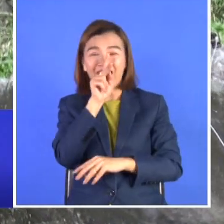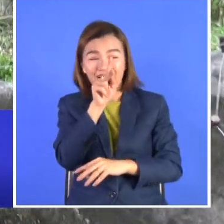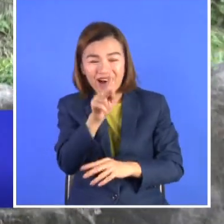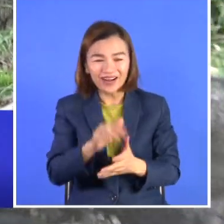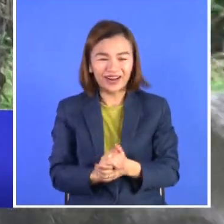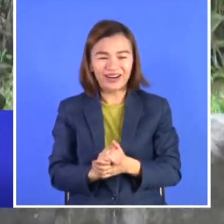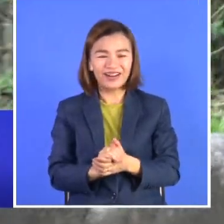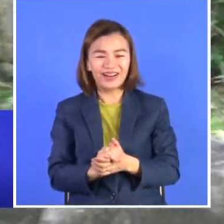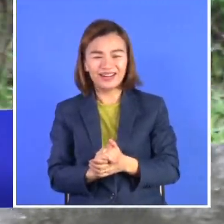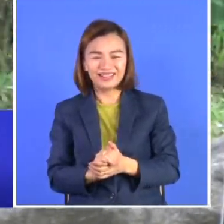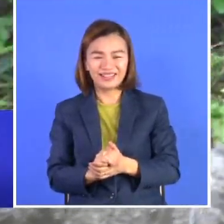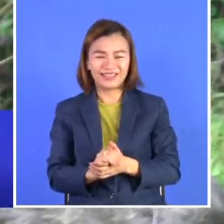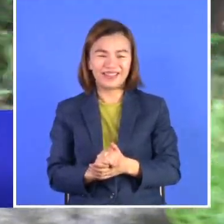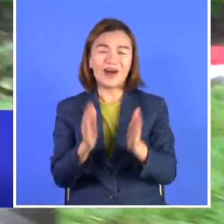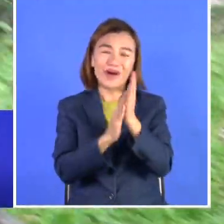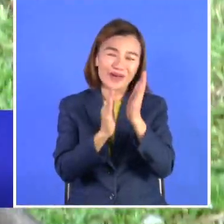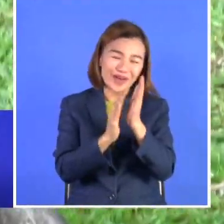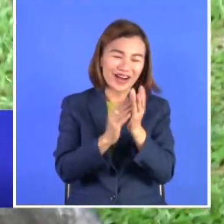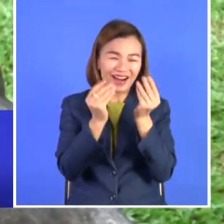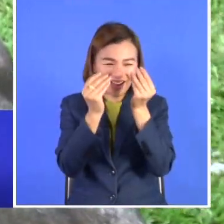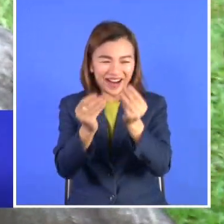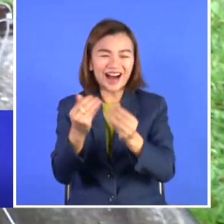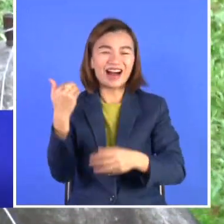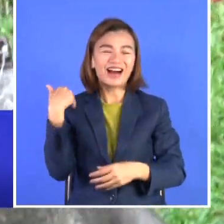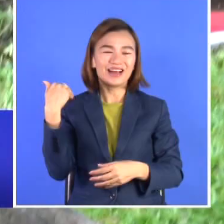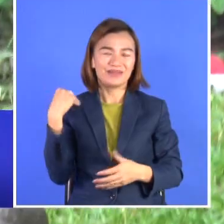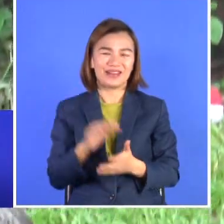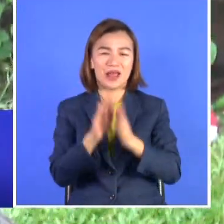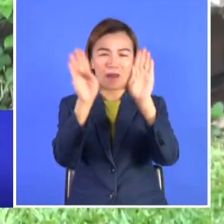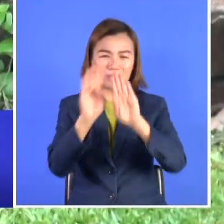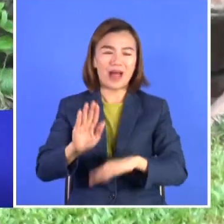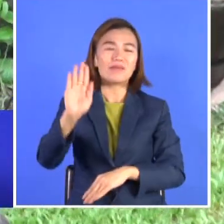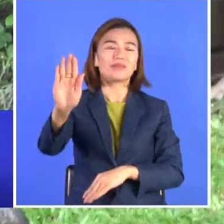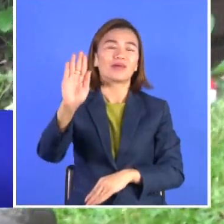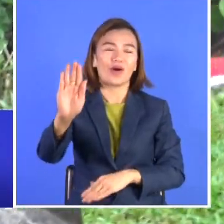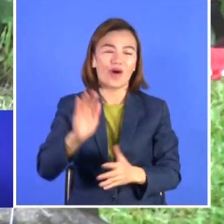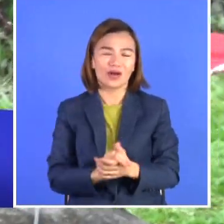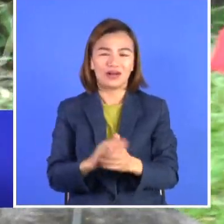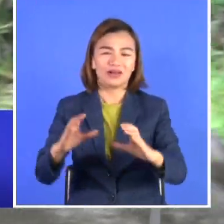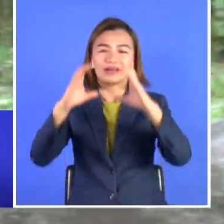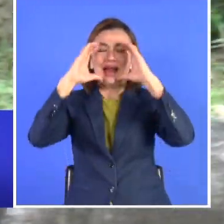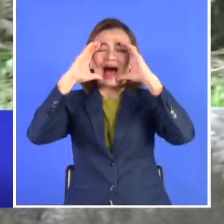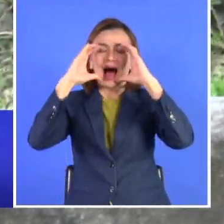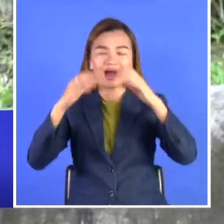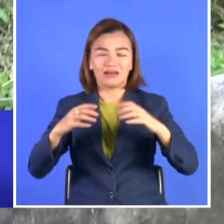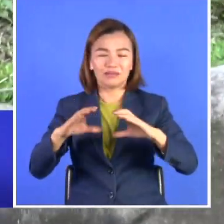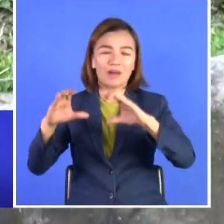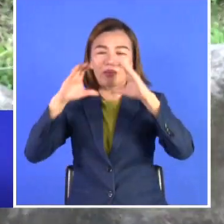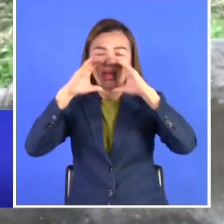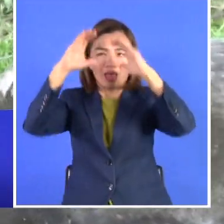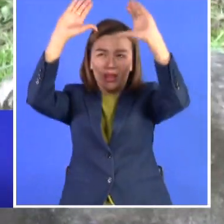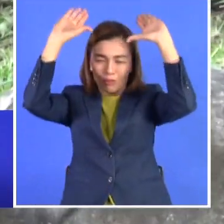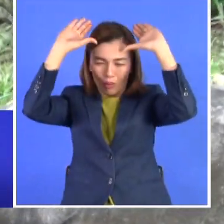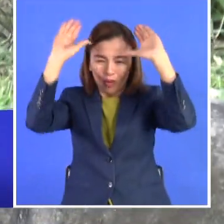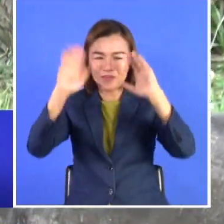มาก วิธีการ อีกลูก วิธีการใส่หมวกของจอนก็คือใส่ที่หน้า ใส่ที่หน้า ไม่ได้ใส่ที่หัวนะฮะ ปะโ